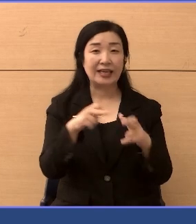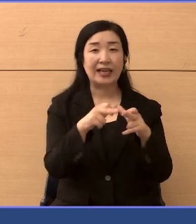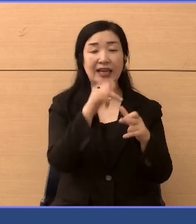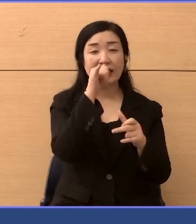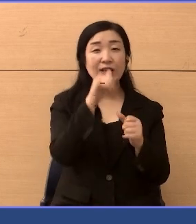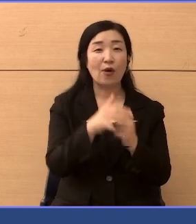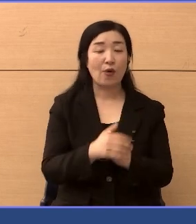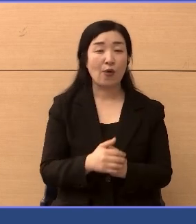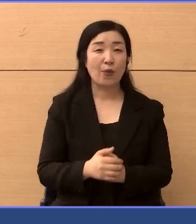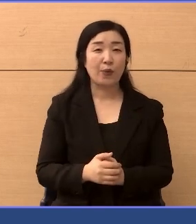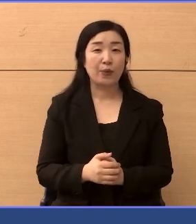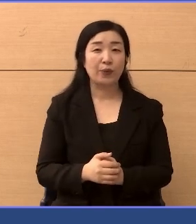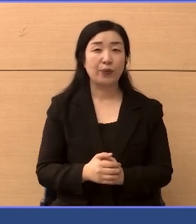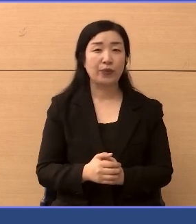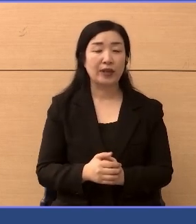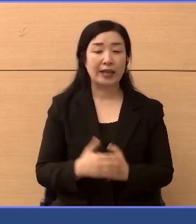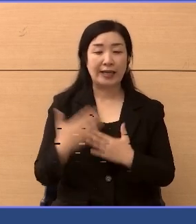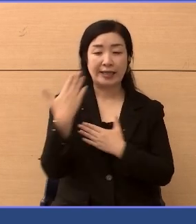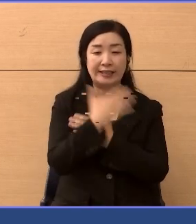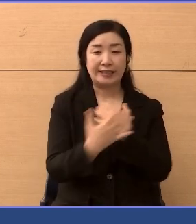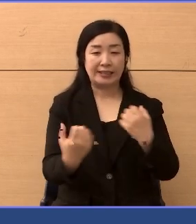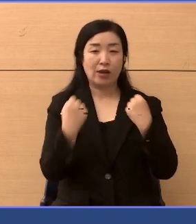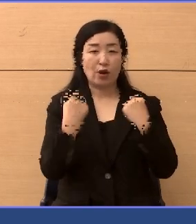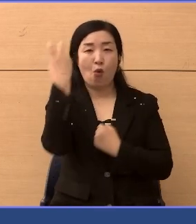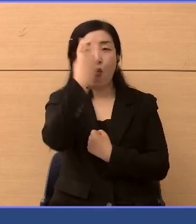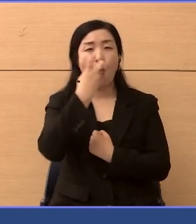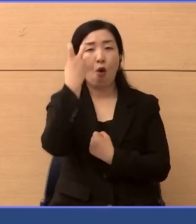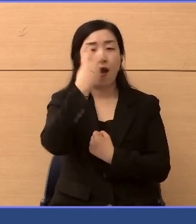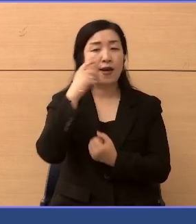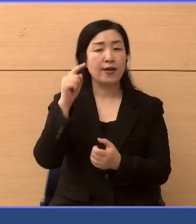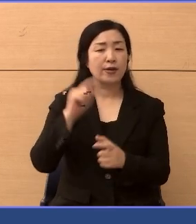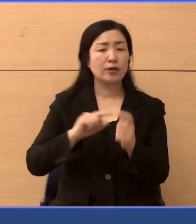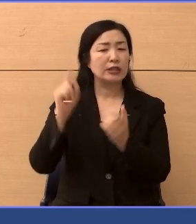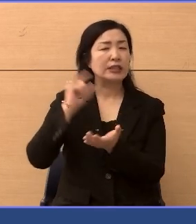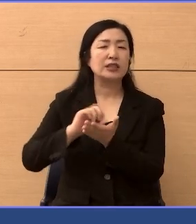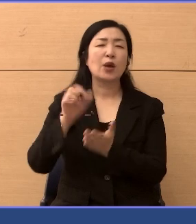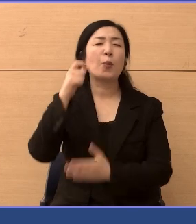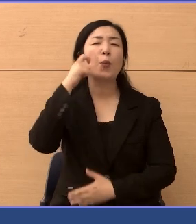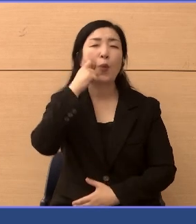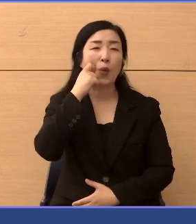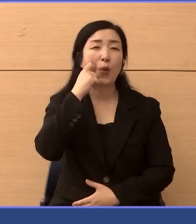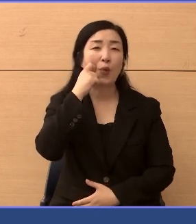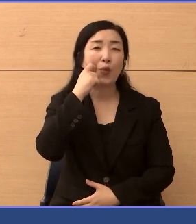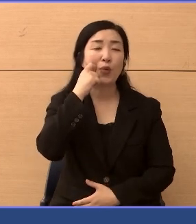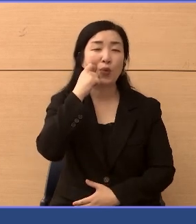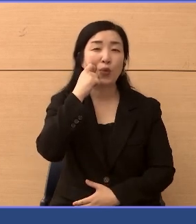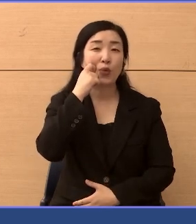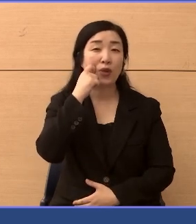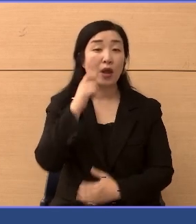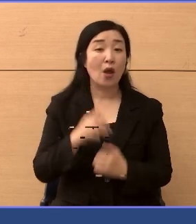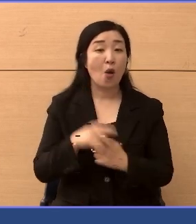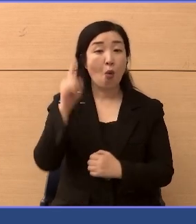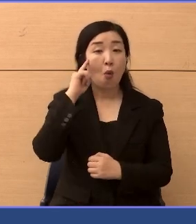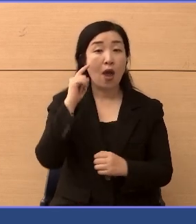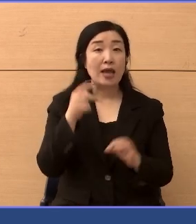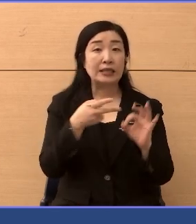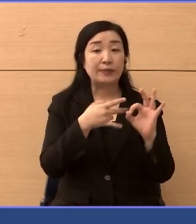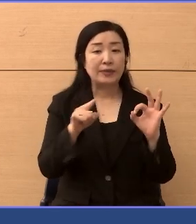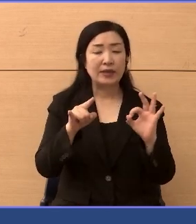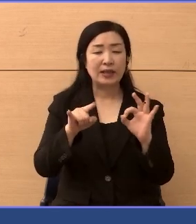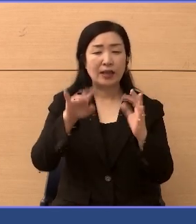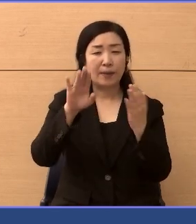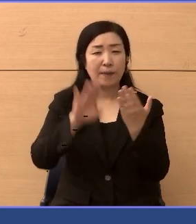보통 physical health, and in the 이 신체 teenage 건강 years and 관리에 adult 대해서 health, 많이 신경을 we 쓰지 need to 못하는 경우가 provide 있습니다. health 특히 education to 10대 ensure